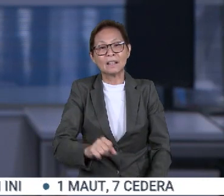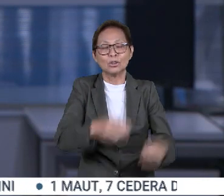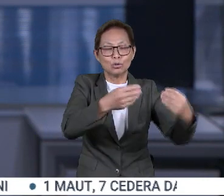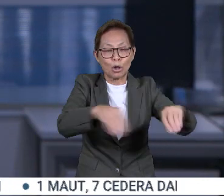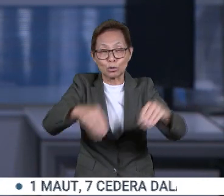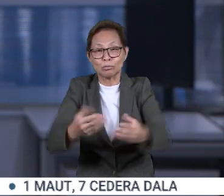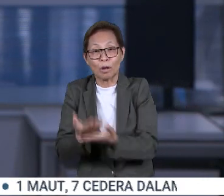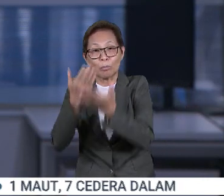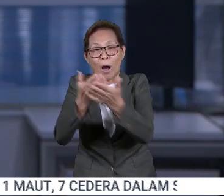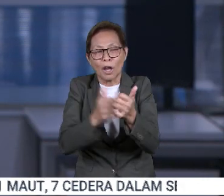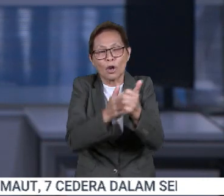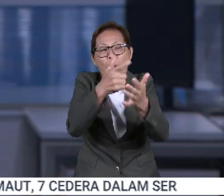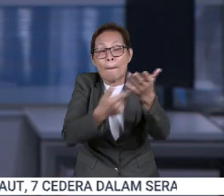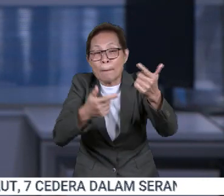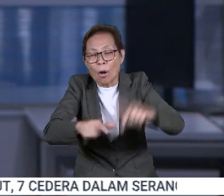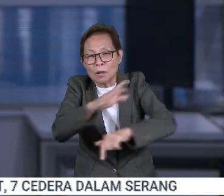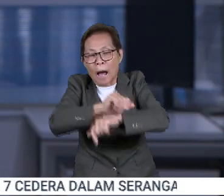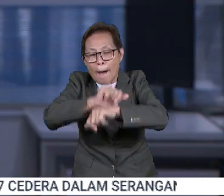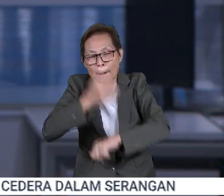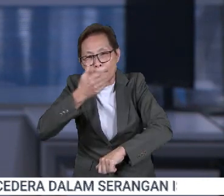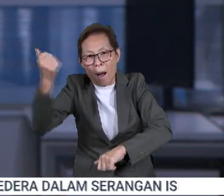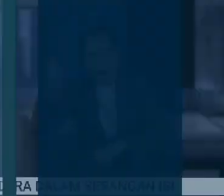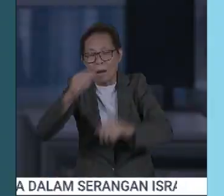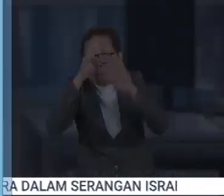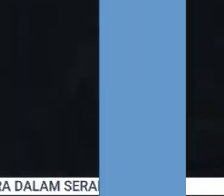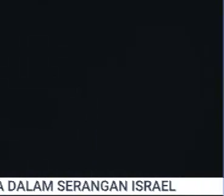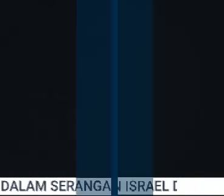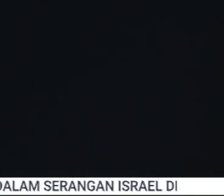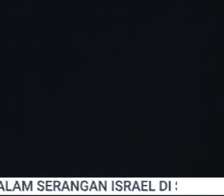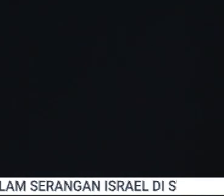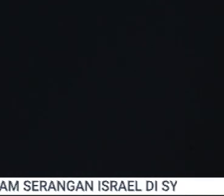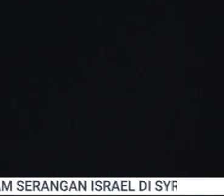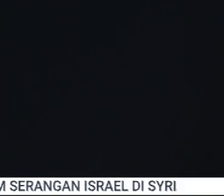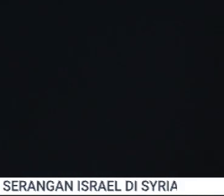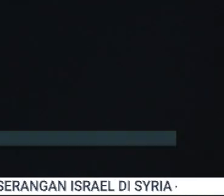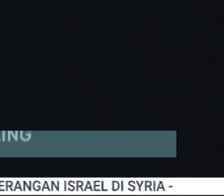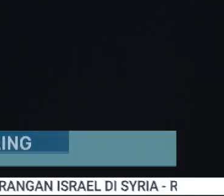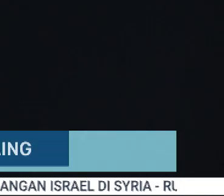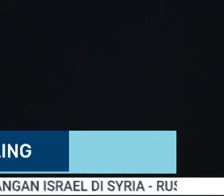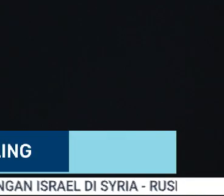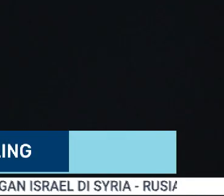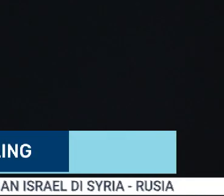mengikuti perkembangan terkini dan amalan terbaik dalam mereka bentuk dan pembuatan komponen kendaraan